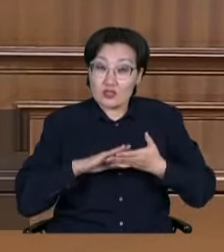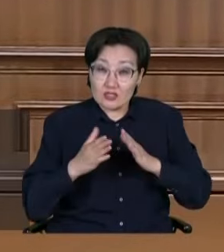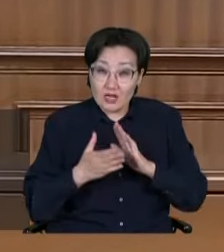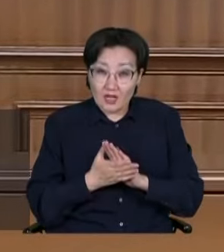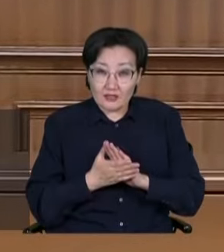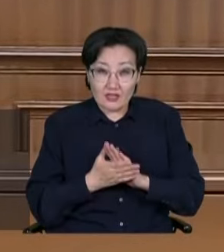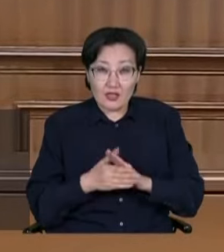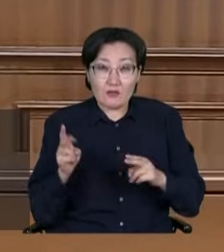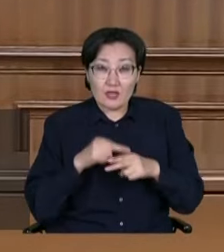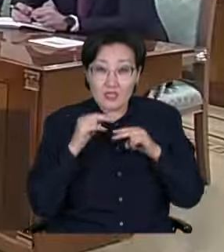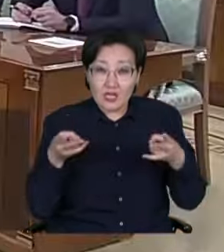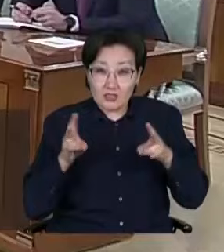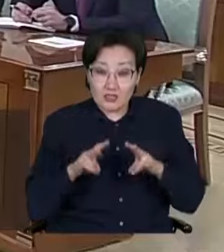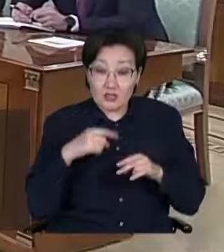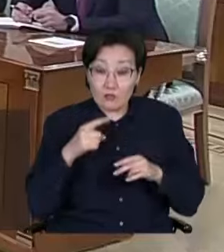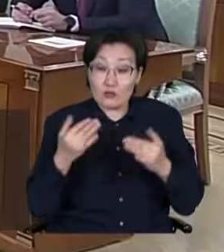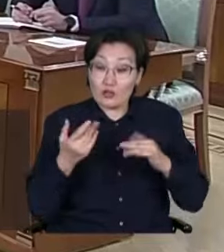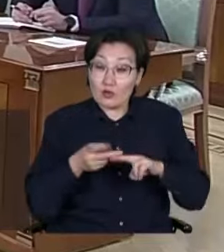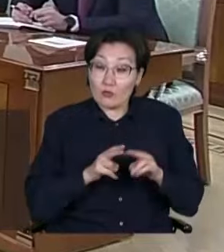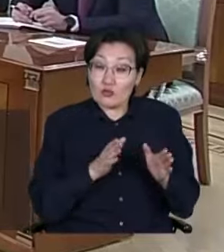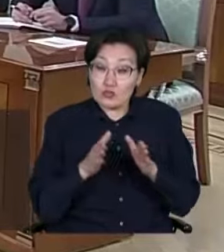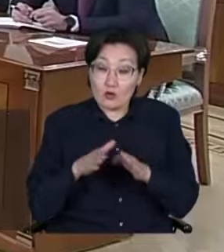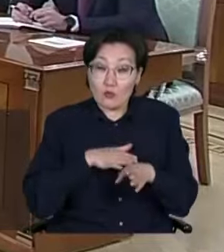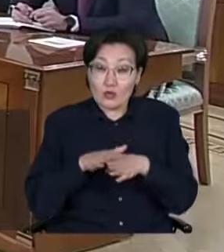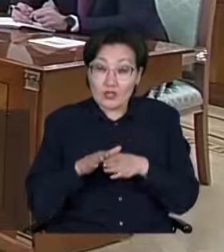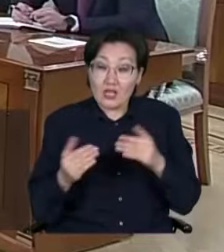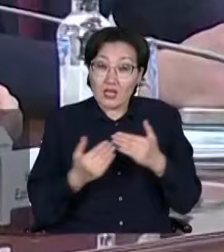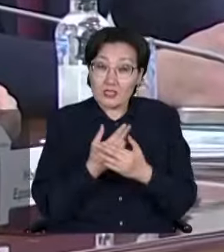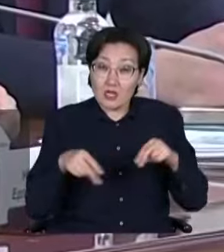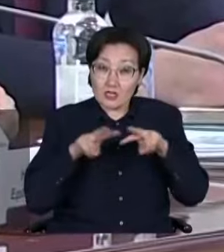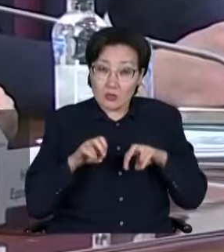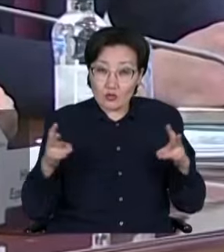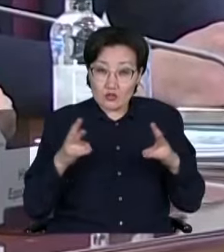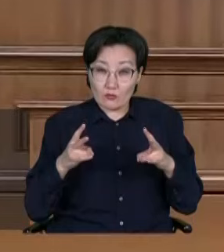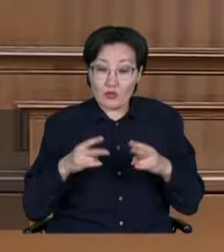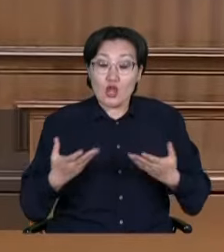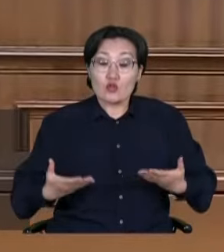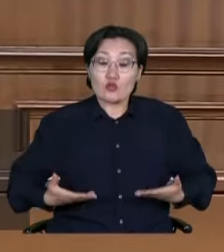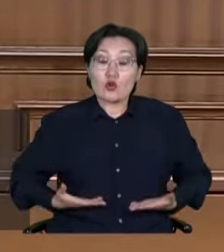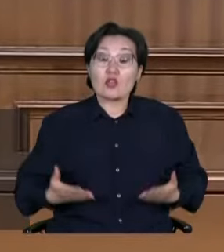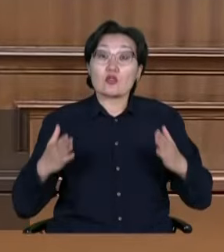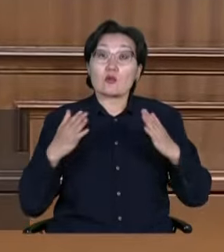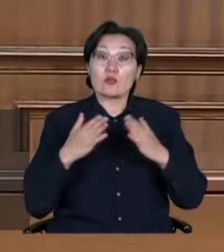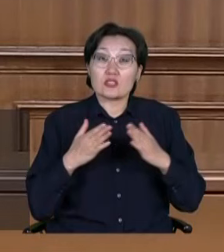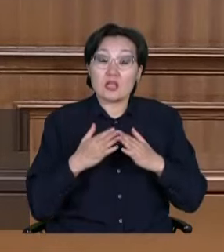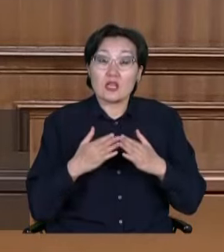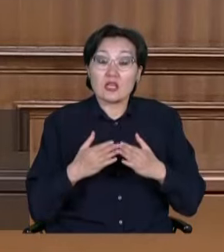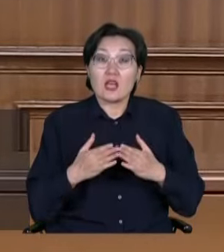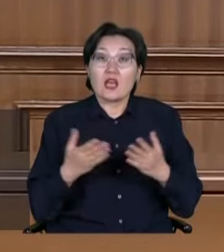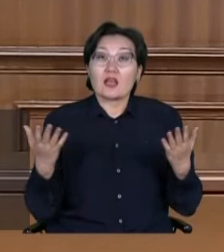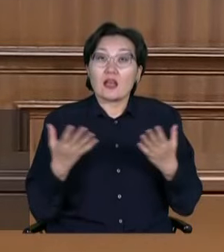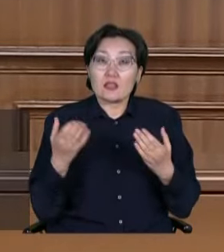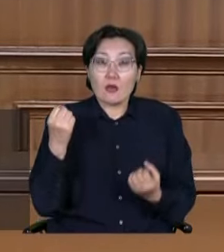тасада қалып жатыр деп ашынды. Енді бұл жүйені түгел қайта қарау қажет. Тұратын үйі тіпті астында